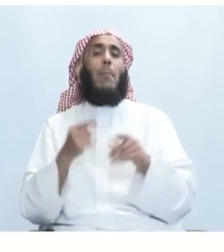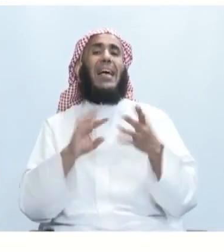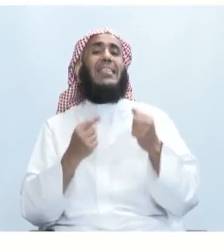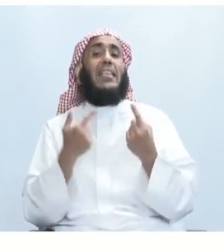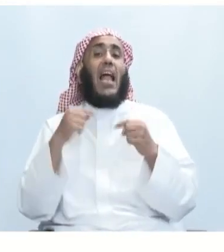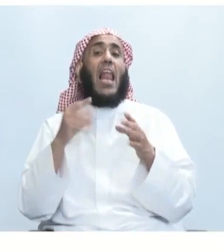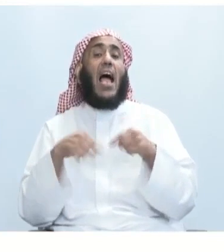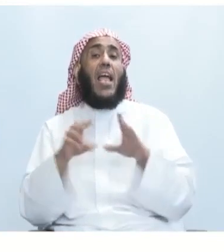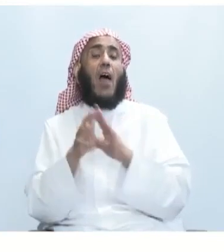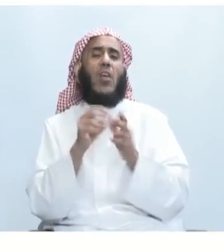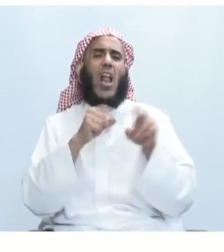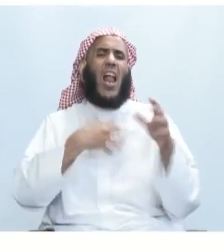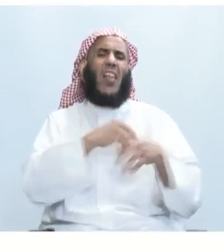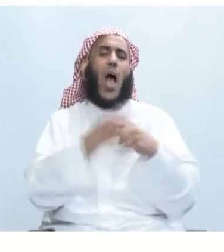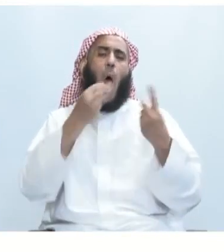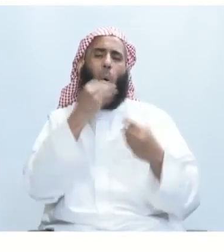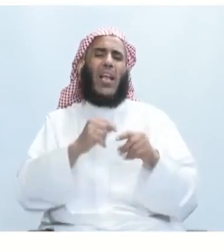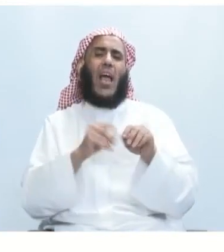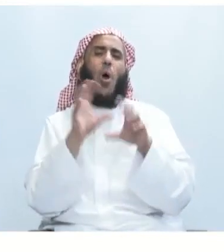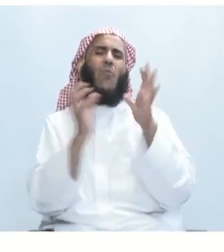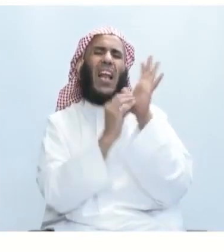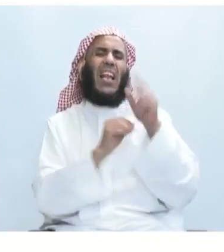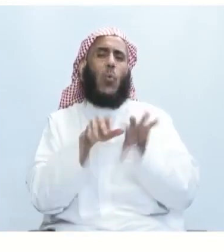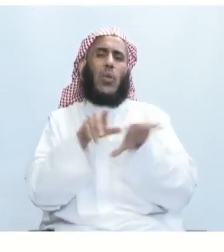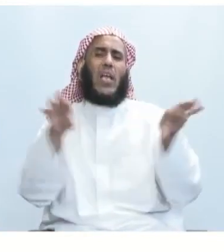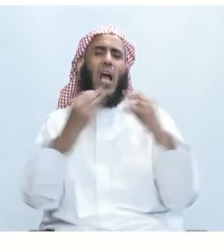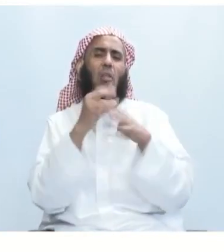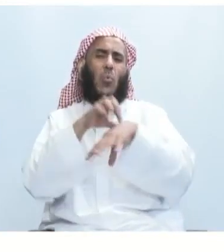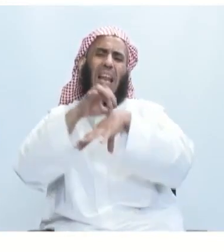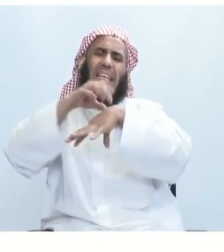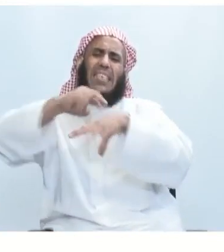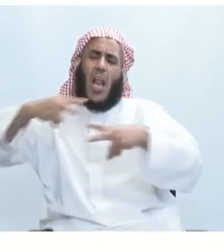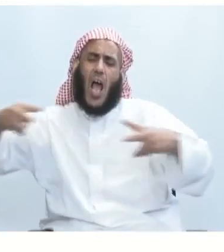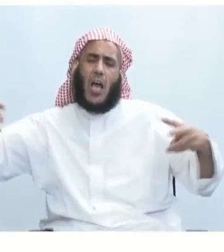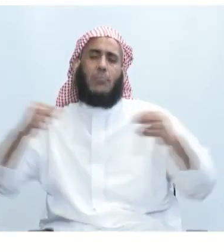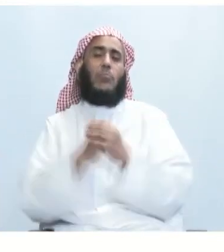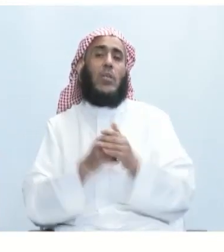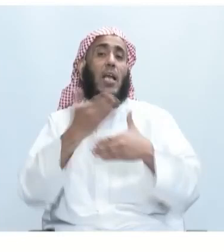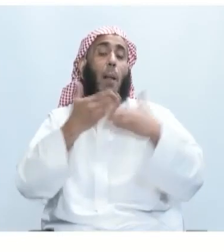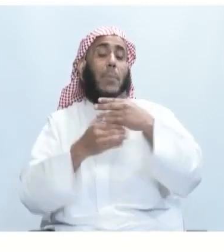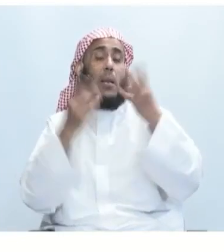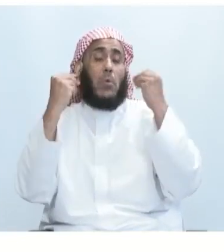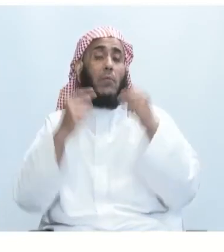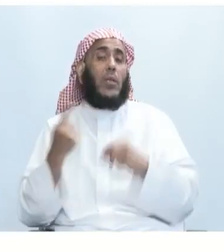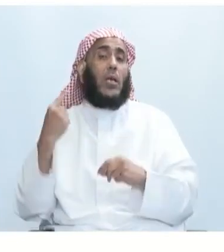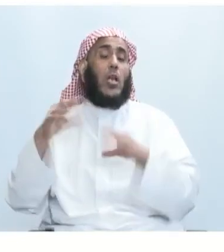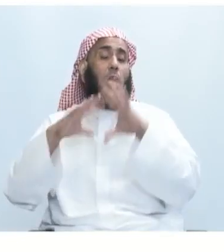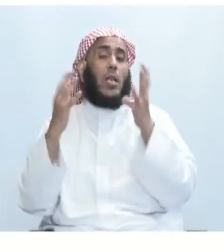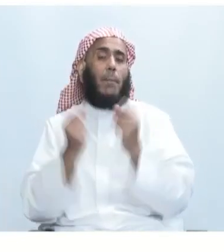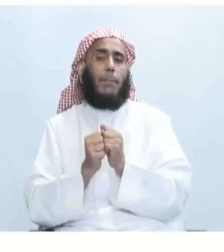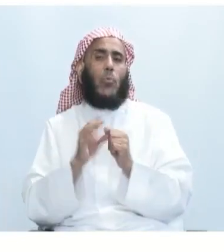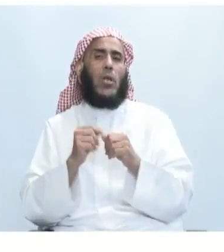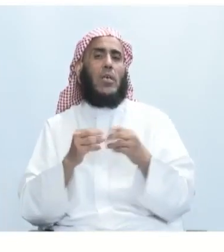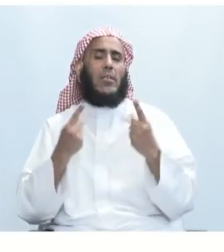فيه الاعضاء وفيه الغذاء وفيه الخليه وفيه التكاثر وفيه الانسجه الى اخره البنيه المعرفيه للعلم هنا